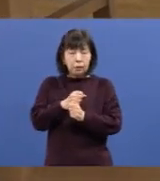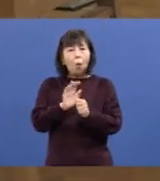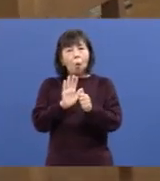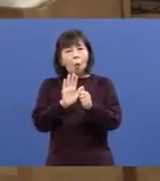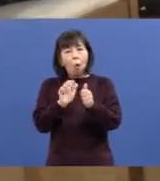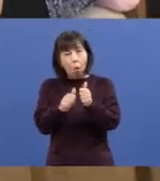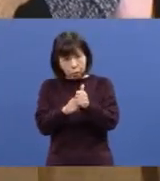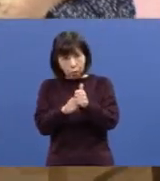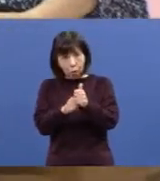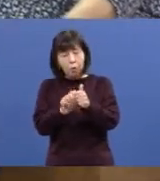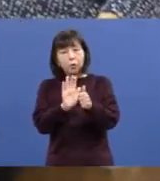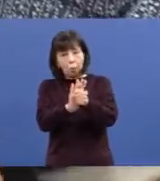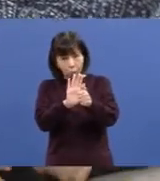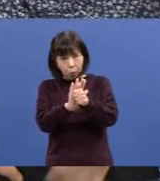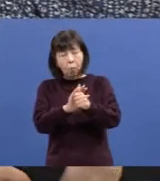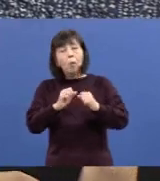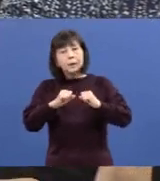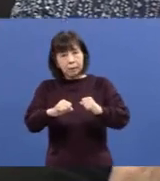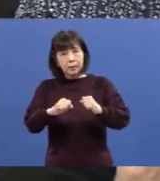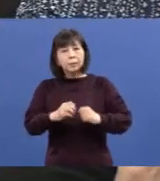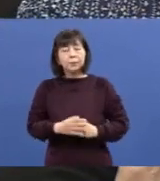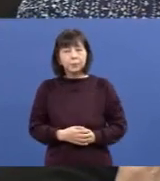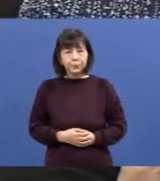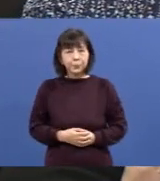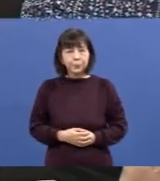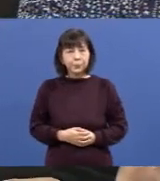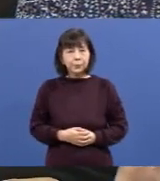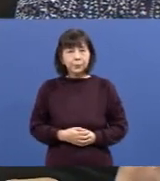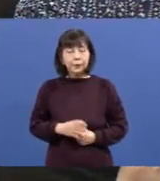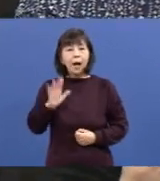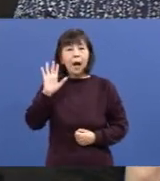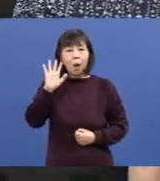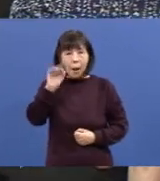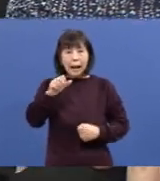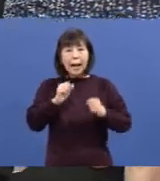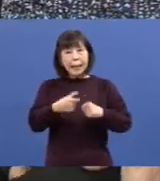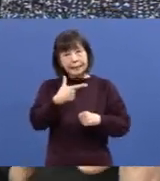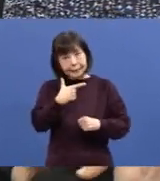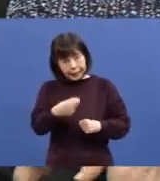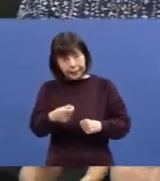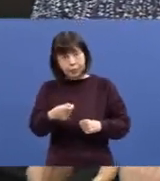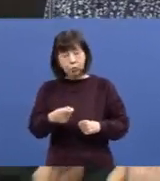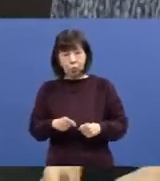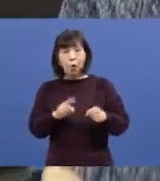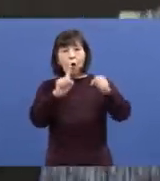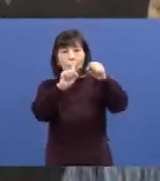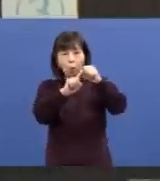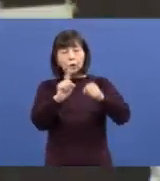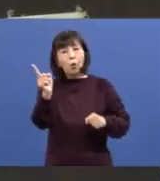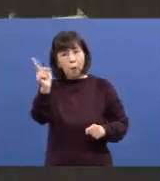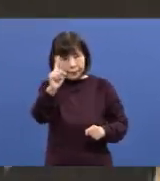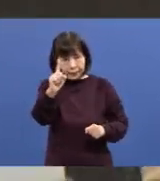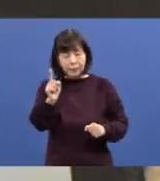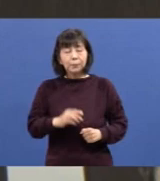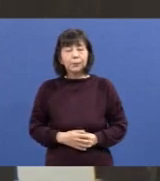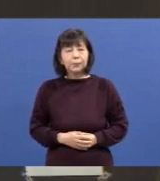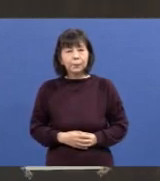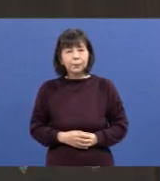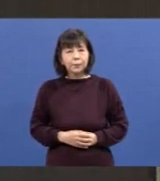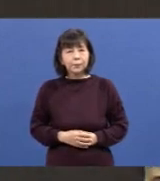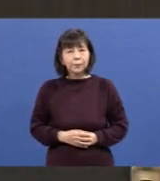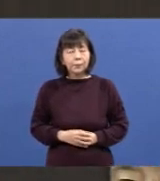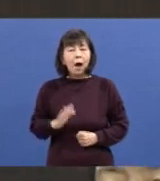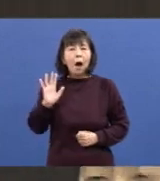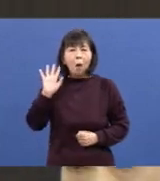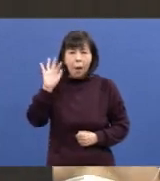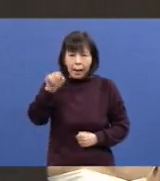リハビリの補助をすることもあります。 これからやってみたいことや目標などはありますか？ 今後さらに